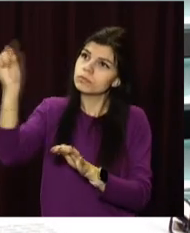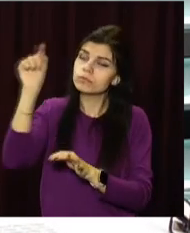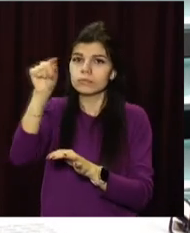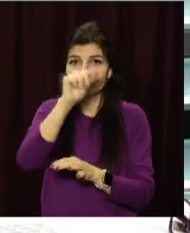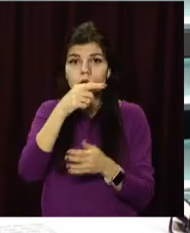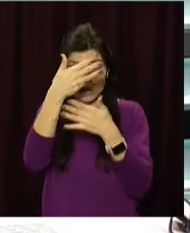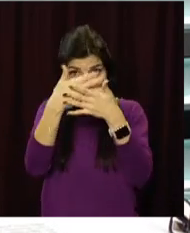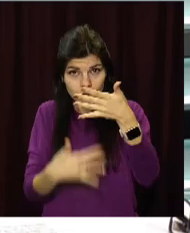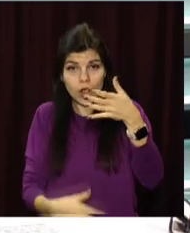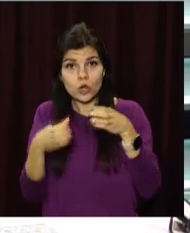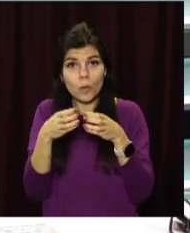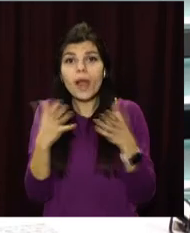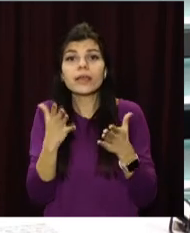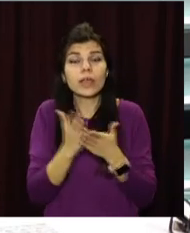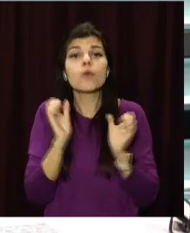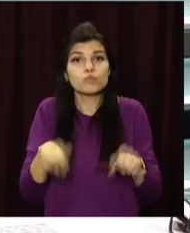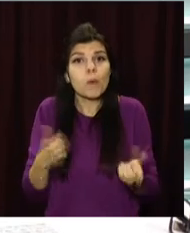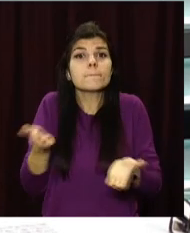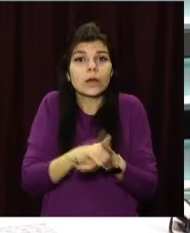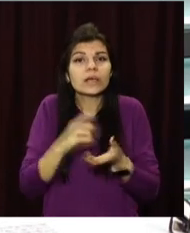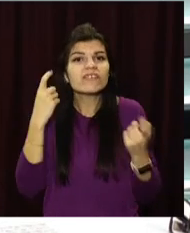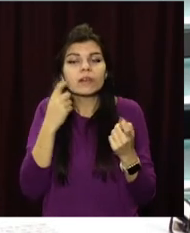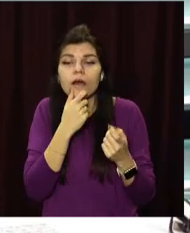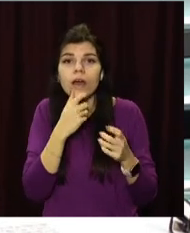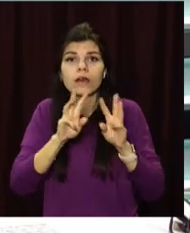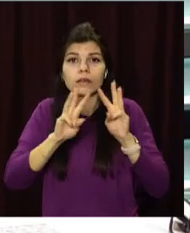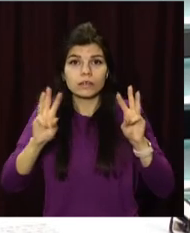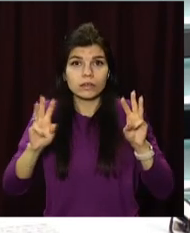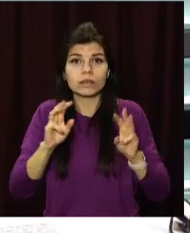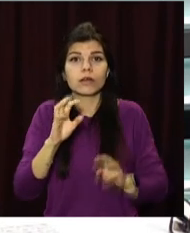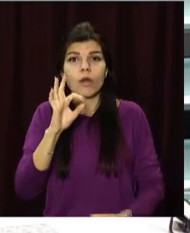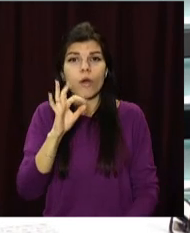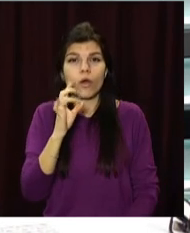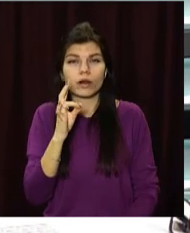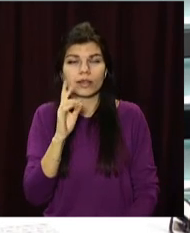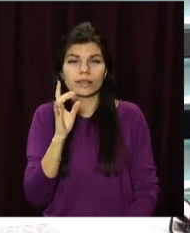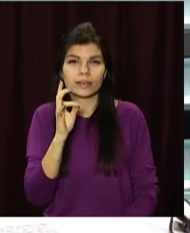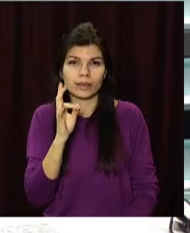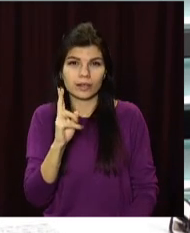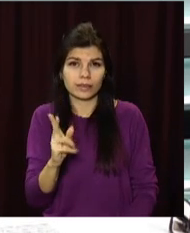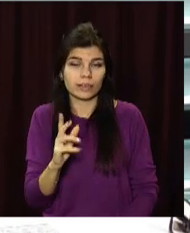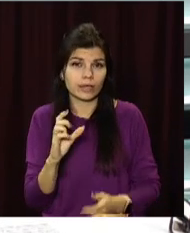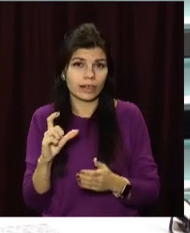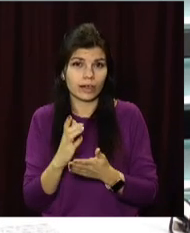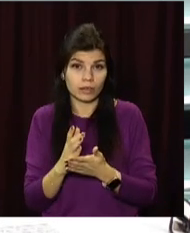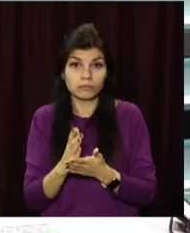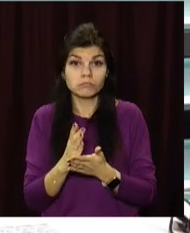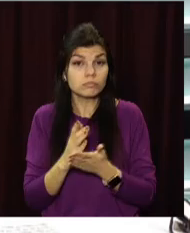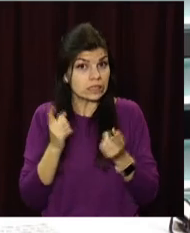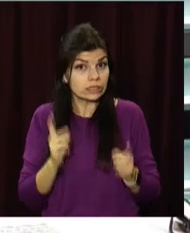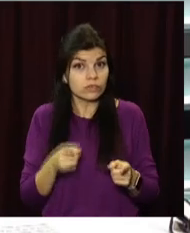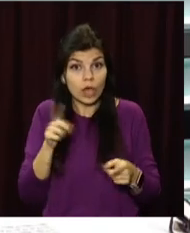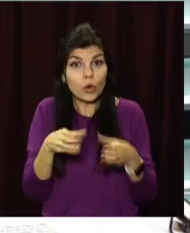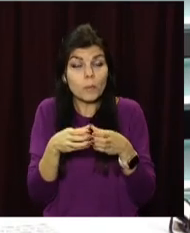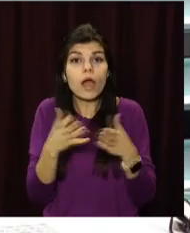переліком, всіх цих компаній, які є, можна ознайомитися сьогодні на сайті НКРЄКП, ну, для того, щоб передивитися і впевнитися, що це дійсно та